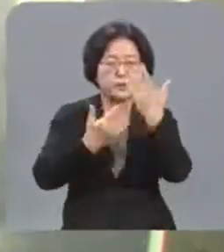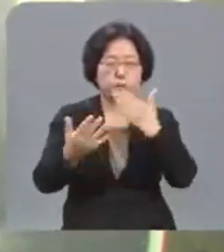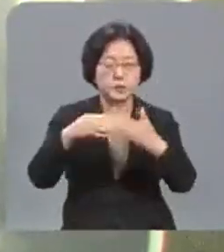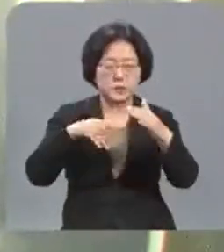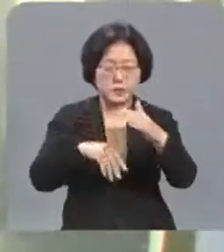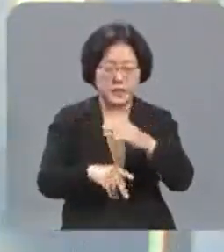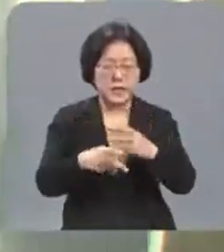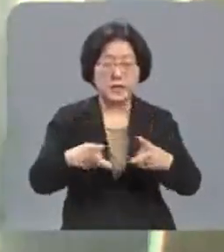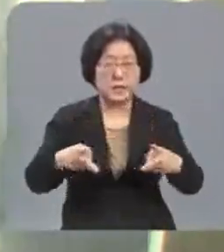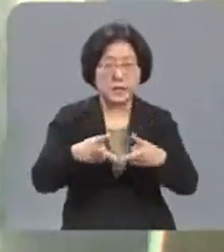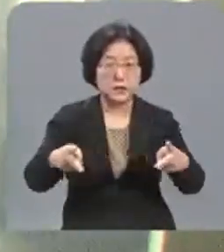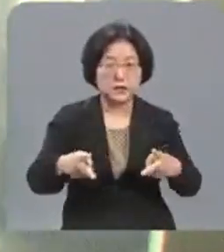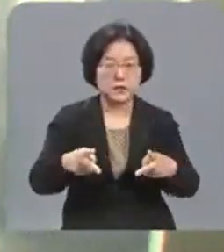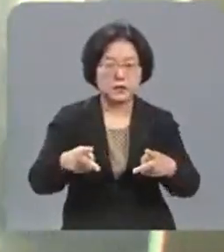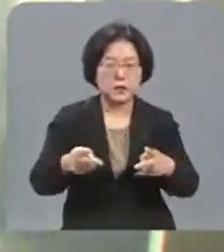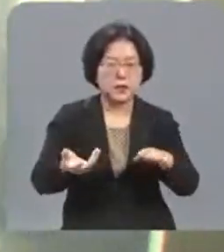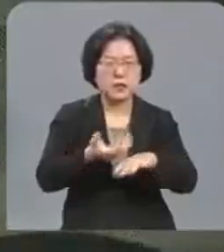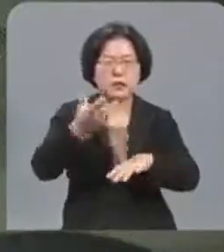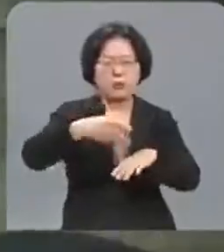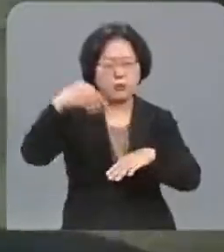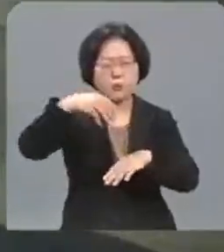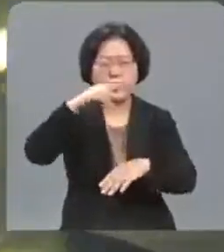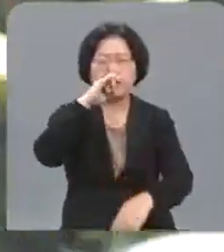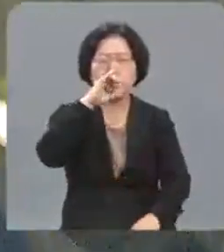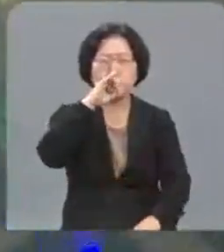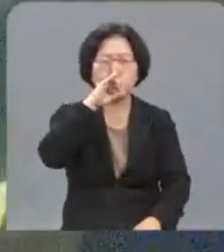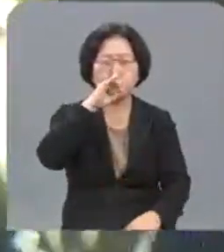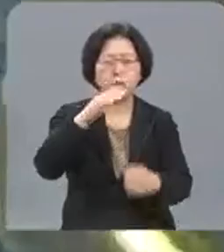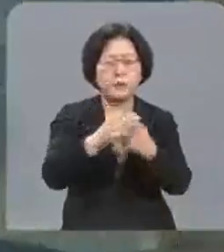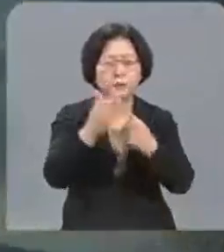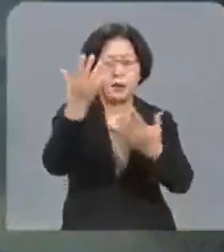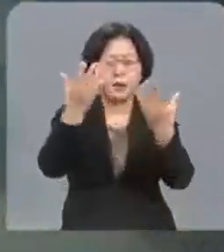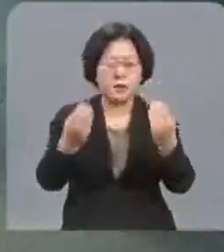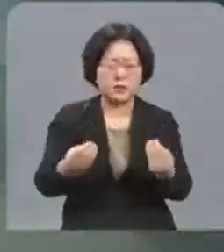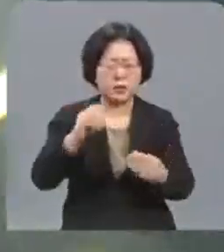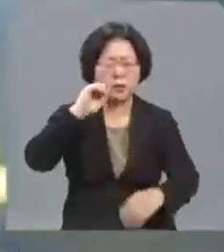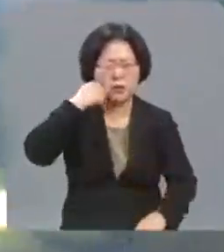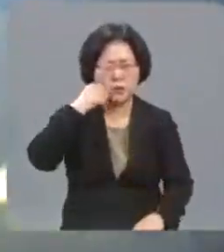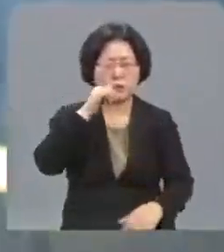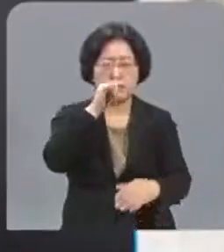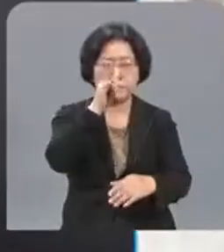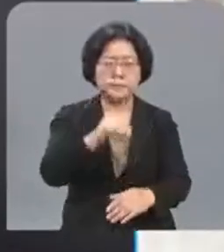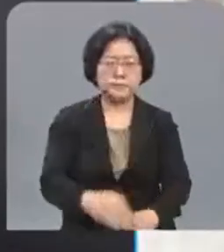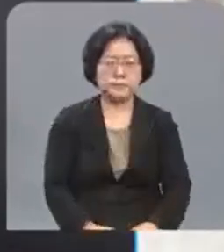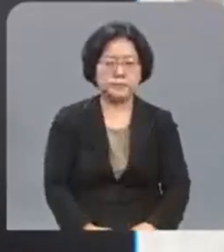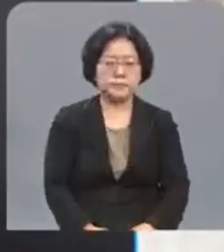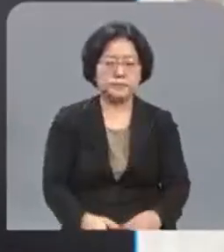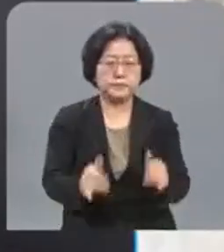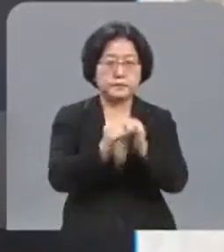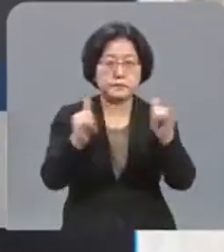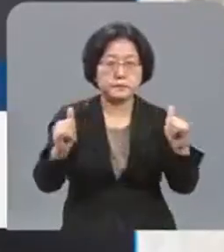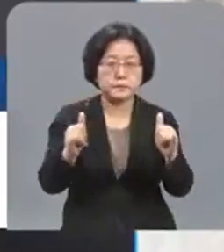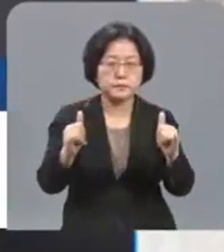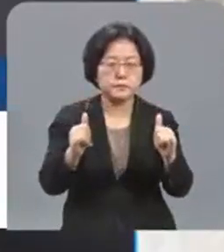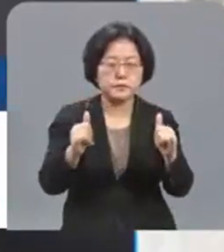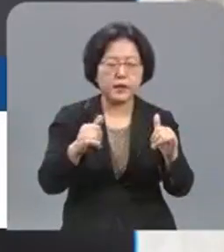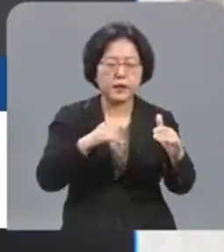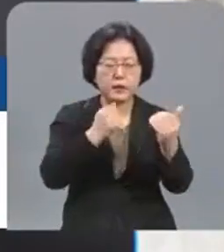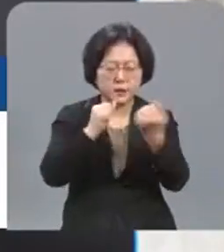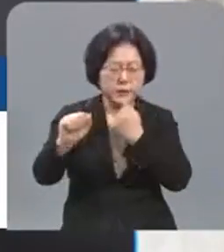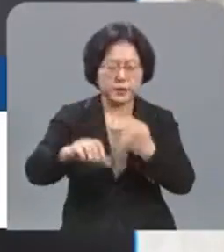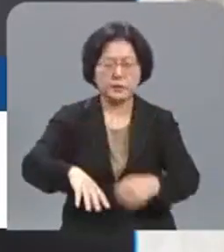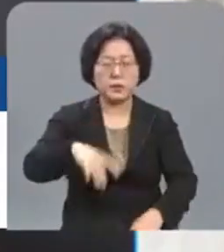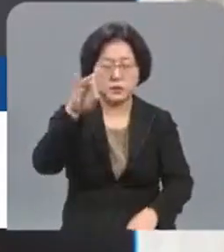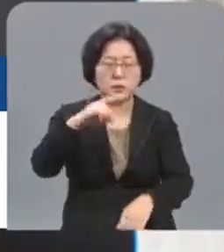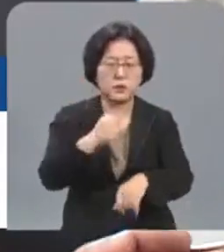지하 2층에서 일어나 연기 배출이 제대로 안 되면서 진화에 어려움을 겪었습니다. 인명 대피를 우선으로